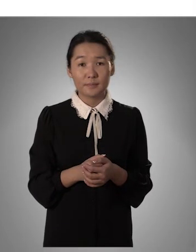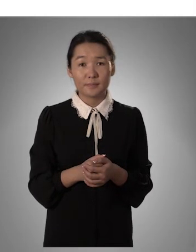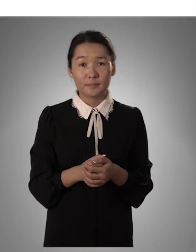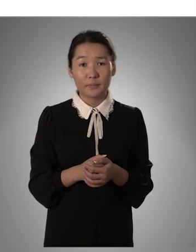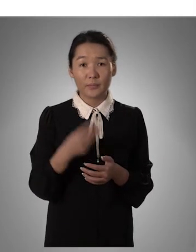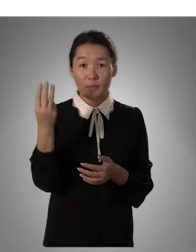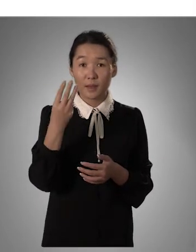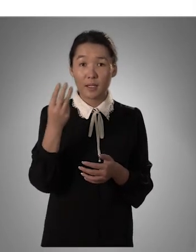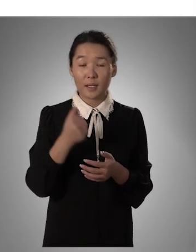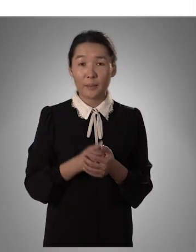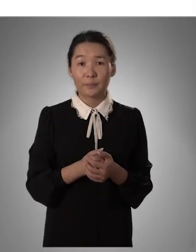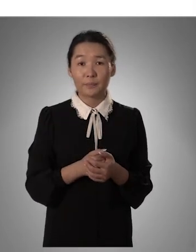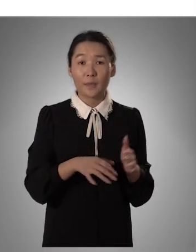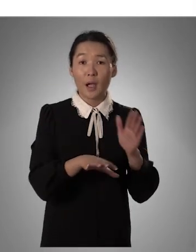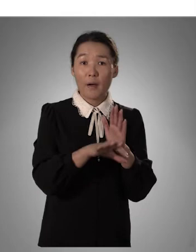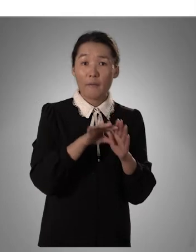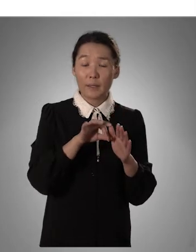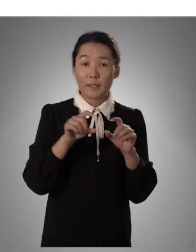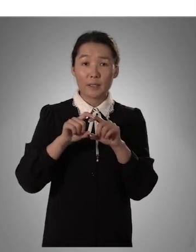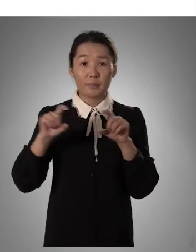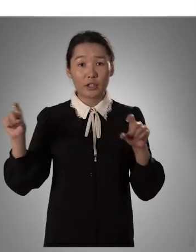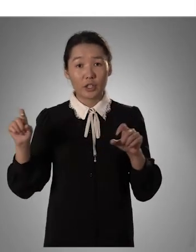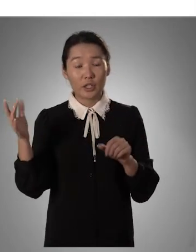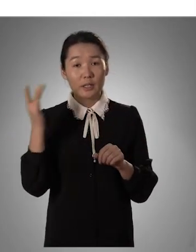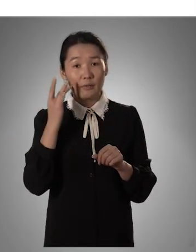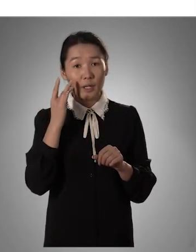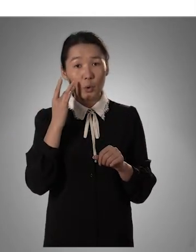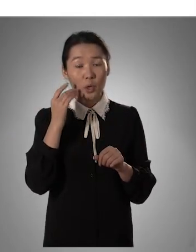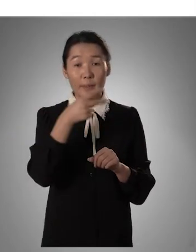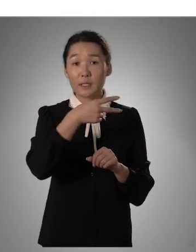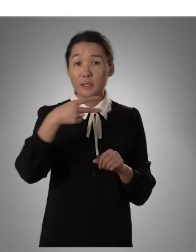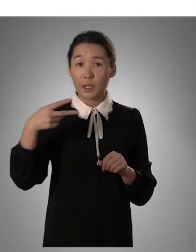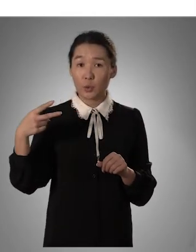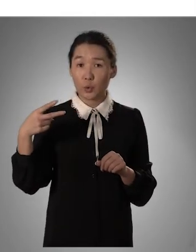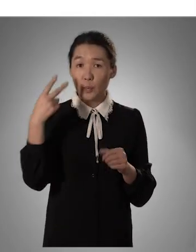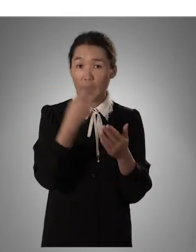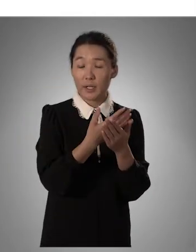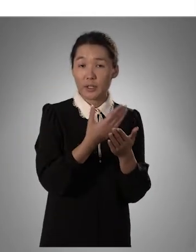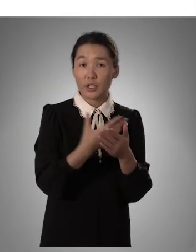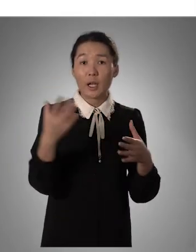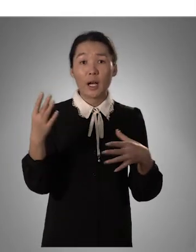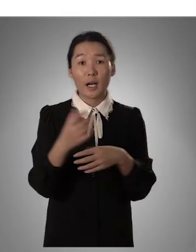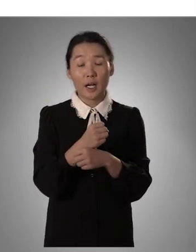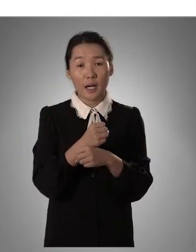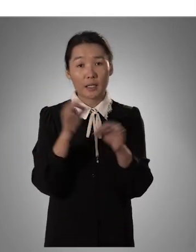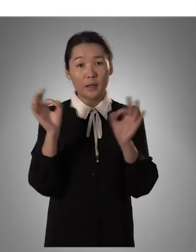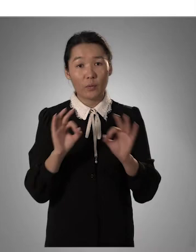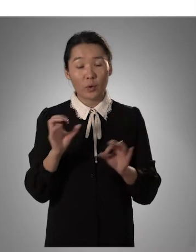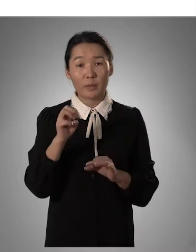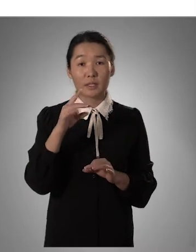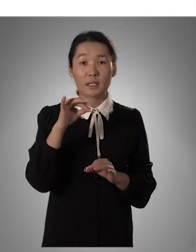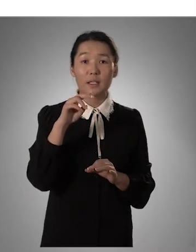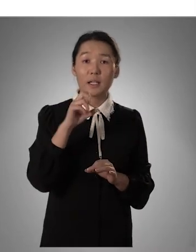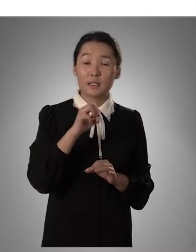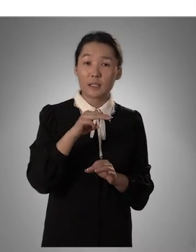третье выберите предложение в котором сказуемое выражено кратко формы страдательного причастия